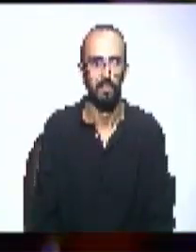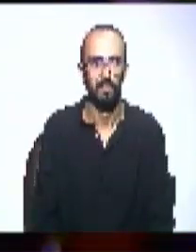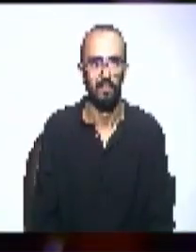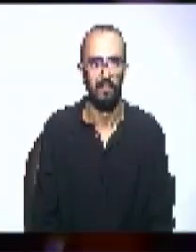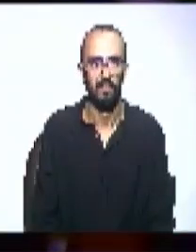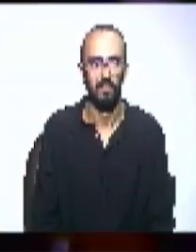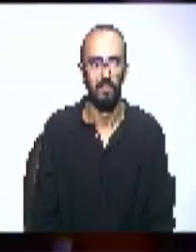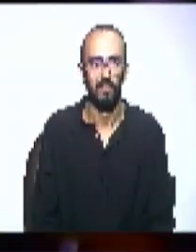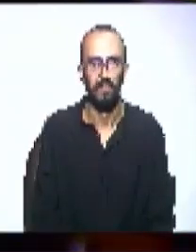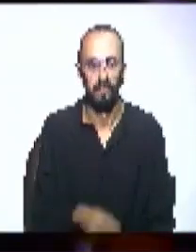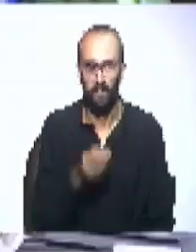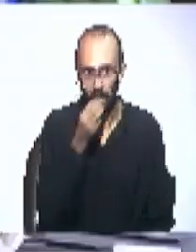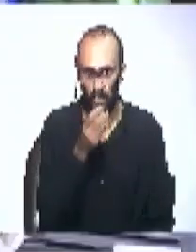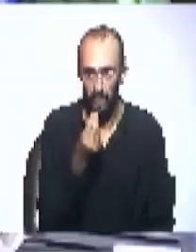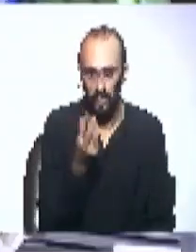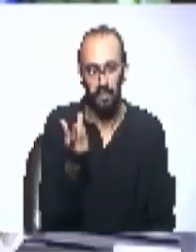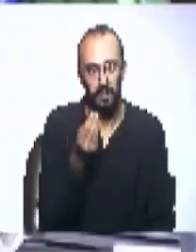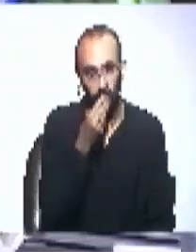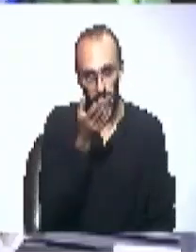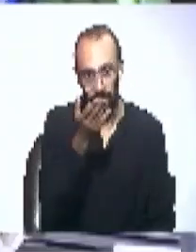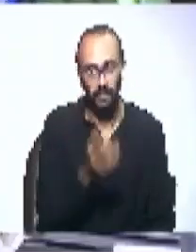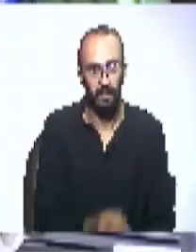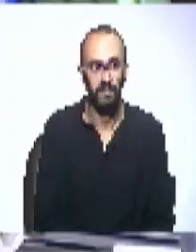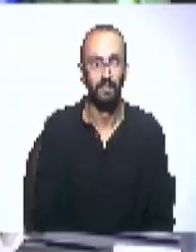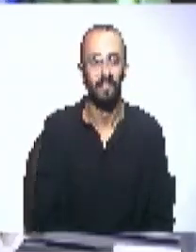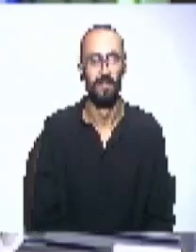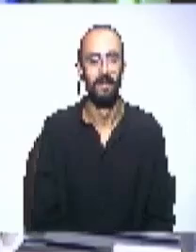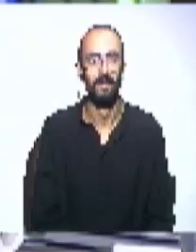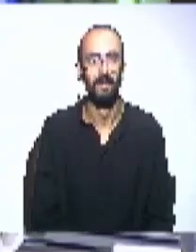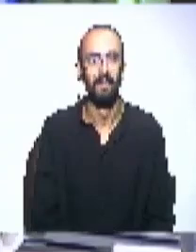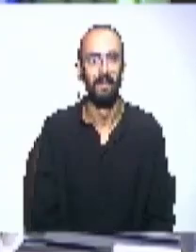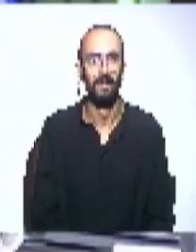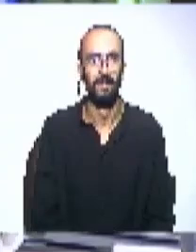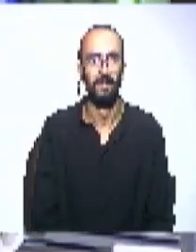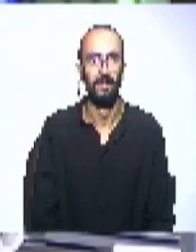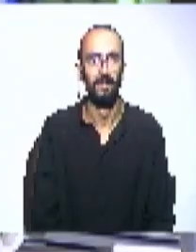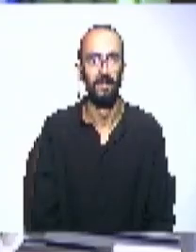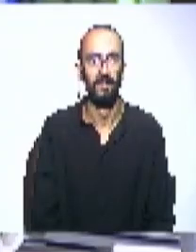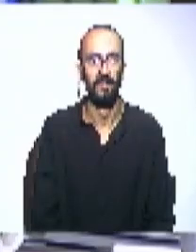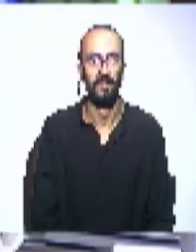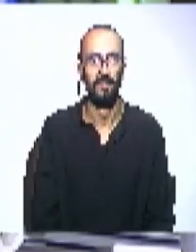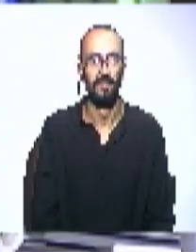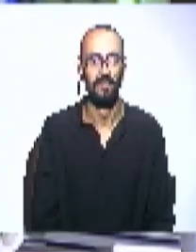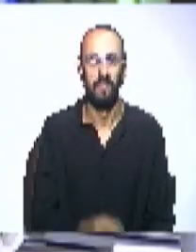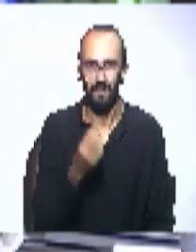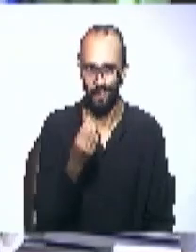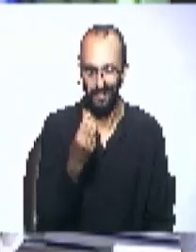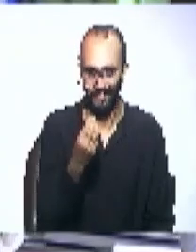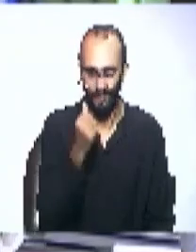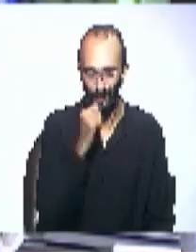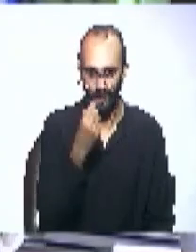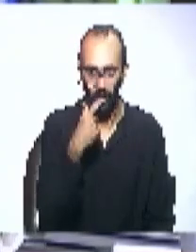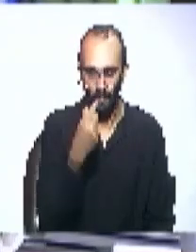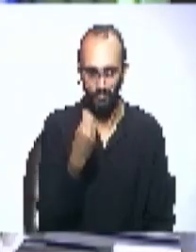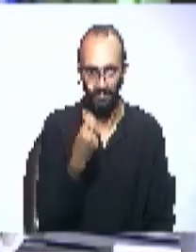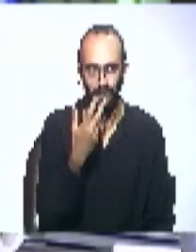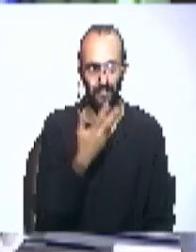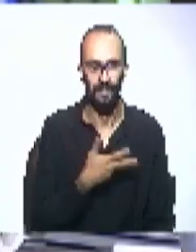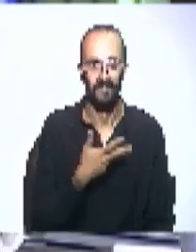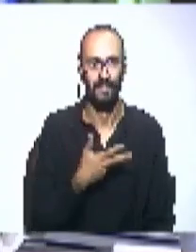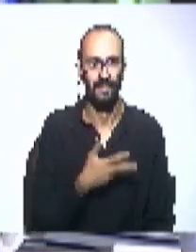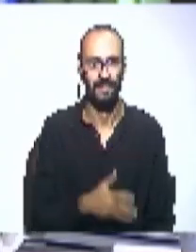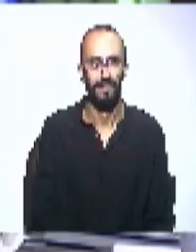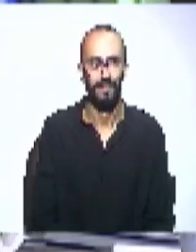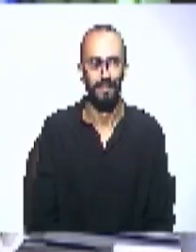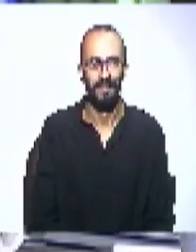بيبقى ايه، انت دقتي ولا لسه؟ لا انت اللي دقت. كملوا بقى كله انا عايز بس طولي بالك. طب